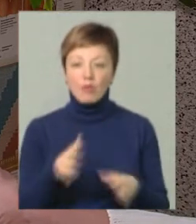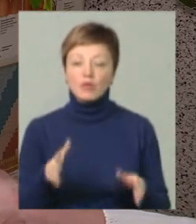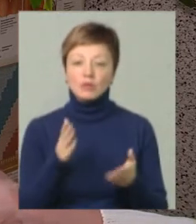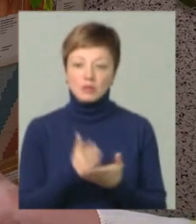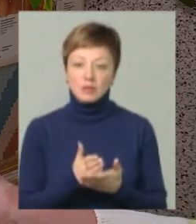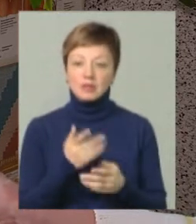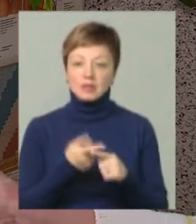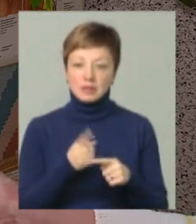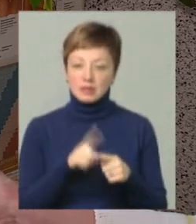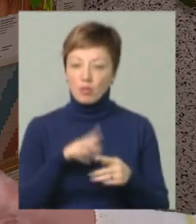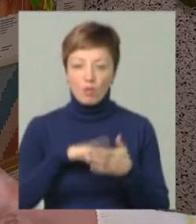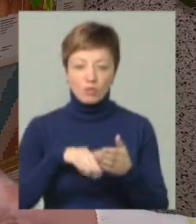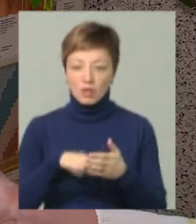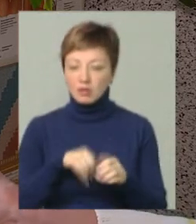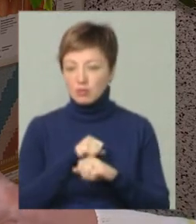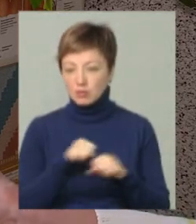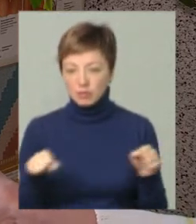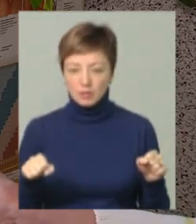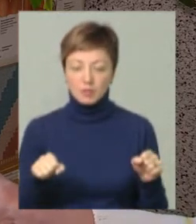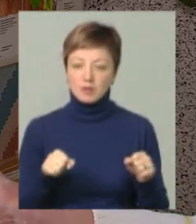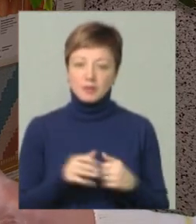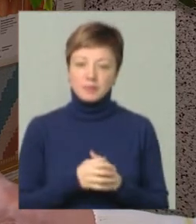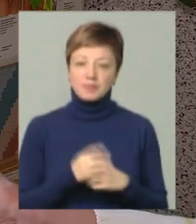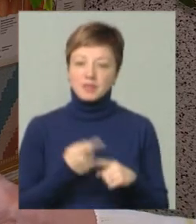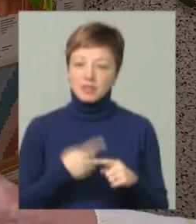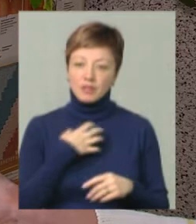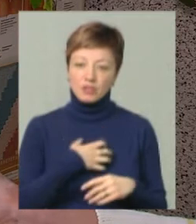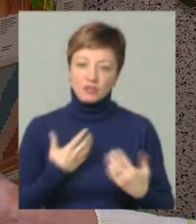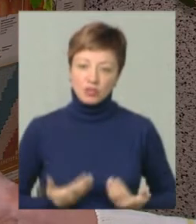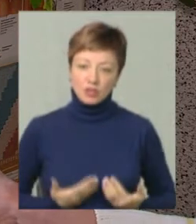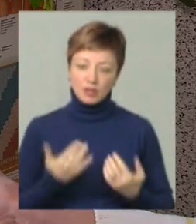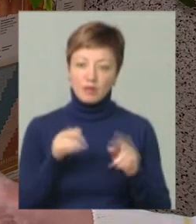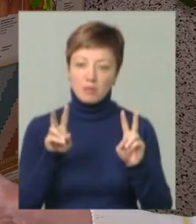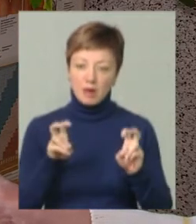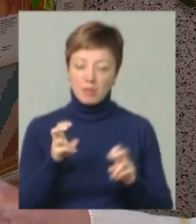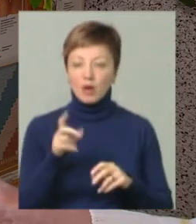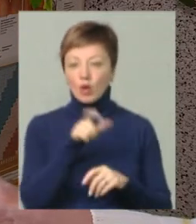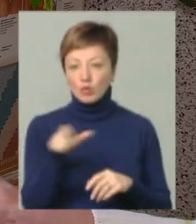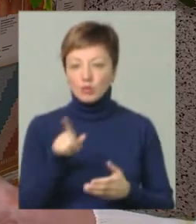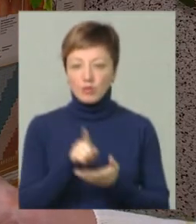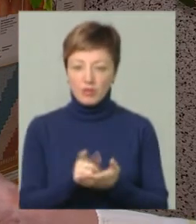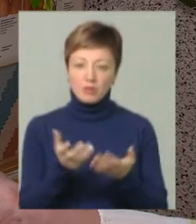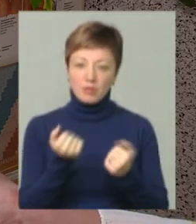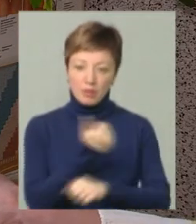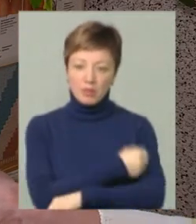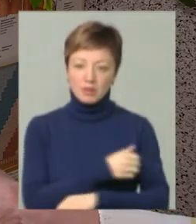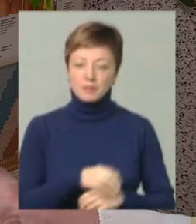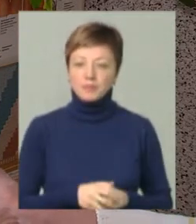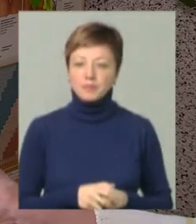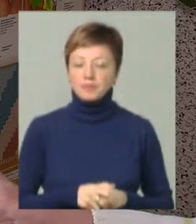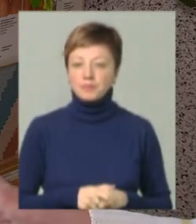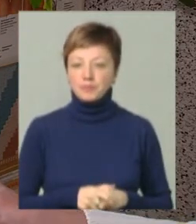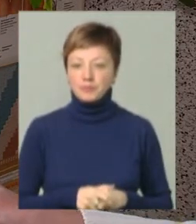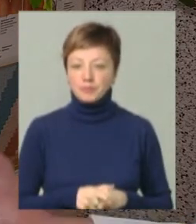він не може пропускатись, не може не приймати. Це життєво важливий препарат, і тому люди повинні його вчасно,